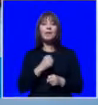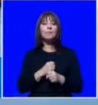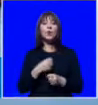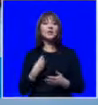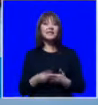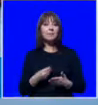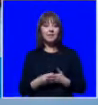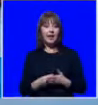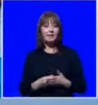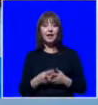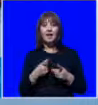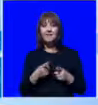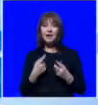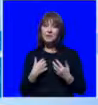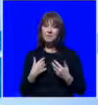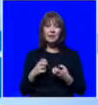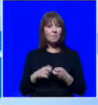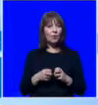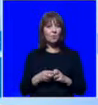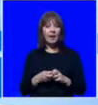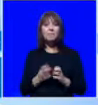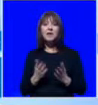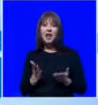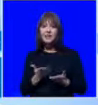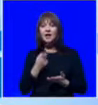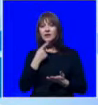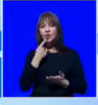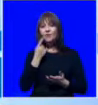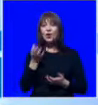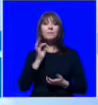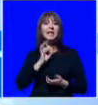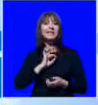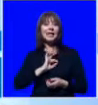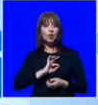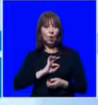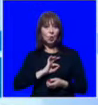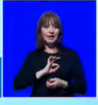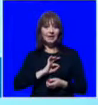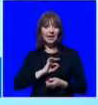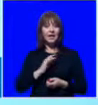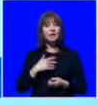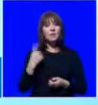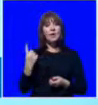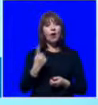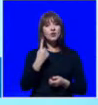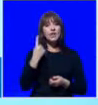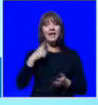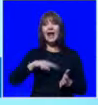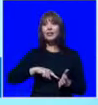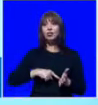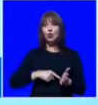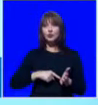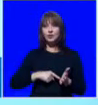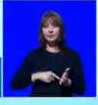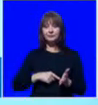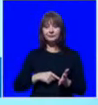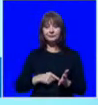Там обичайно се сблъсквате. Само, че нека да говорим за доходите. Имаме още една точка, по която се сблъскваме наопаки.